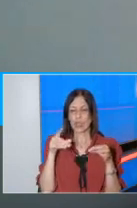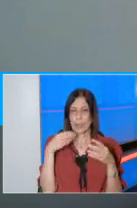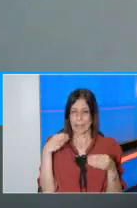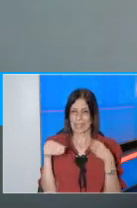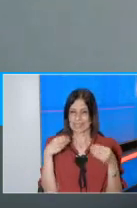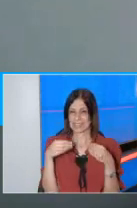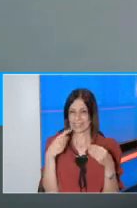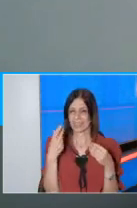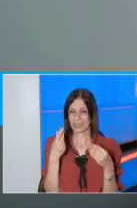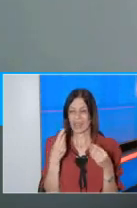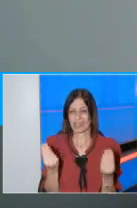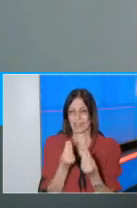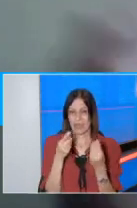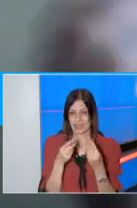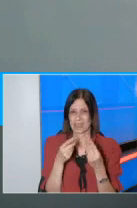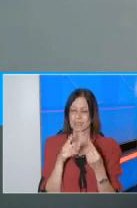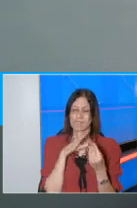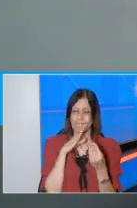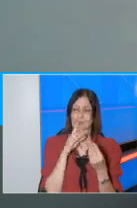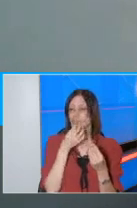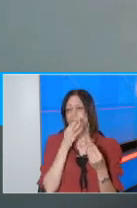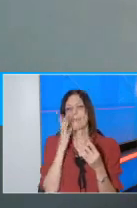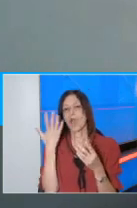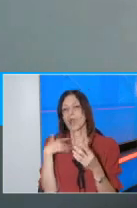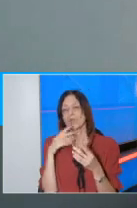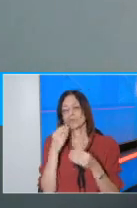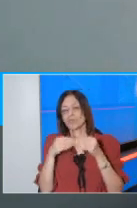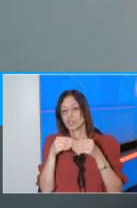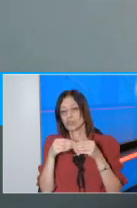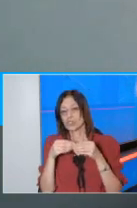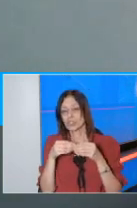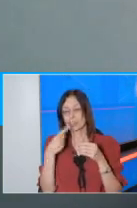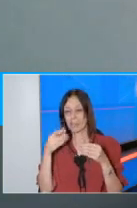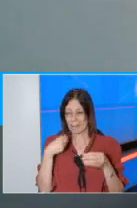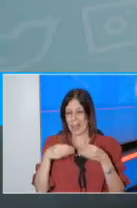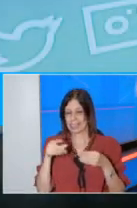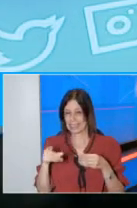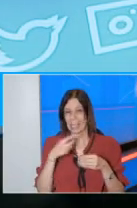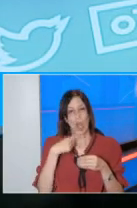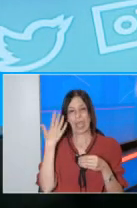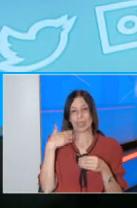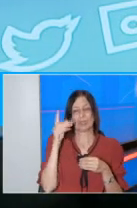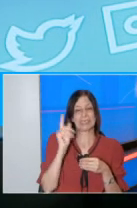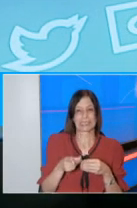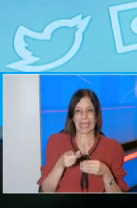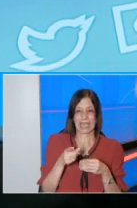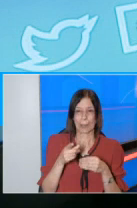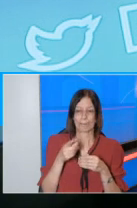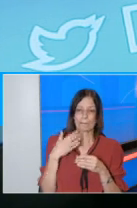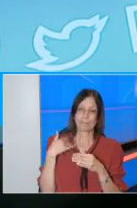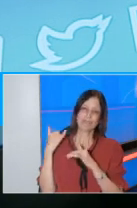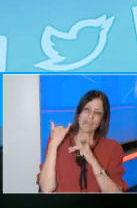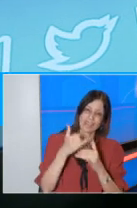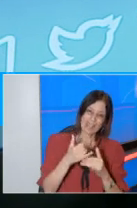הזה, בפני עצמו... כלומר, אם לא היינו צורכים את השקיות פלסטיק האלה ואת החומרי פלסטיק, אז לא היינו צריכים להעמיס את כל הכימיקלים לתוך